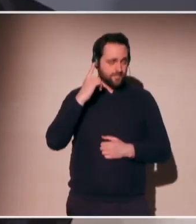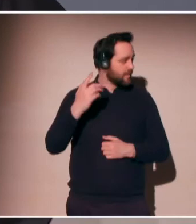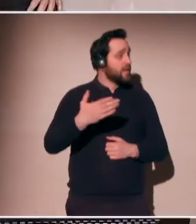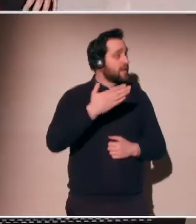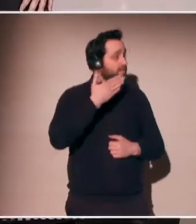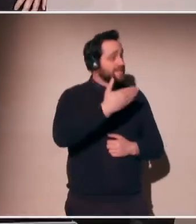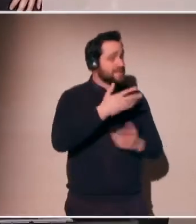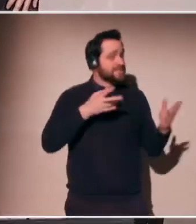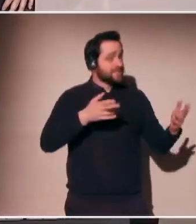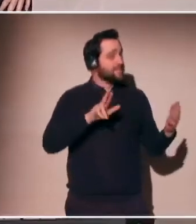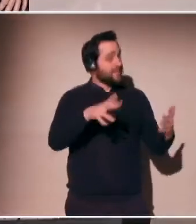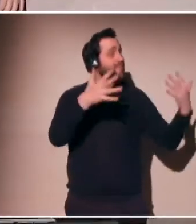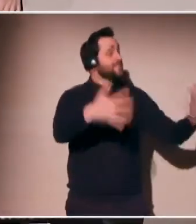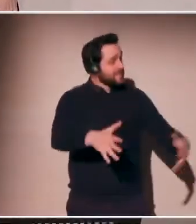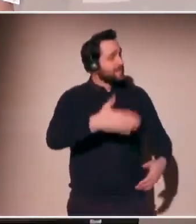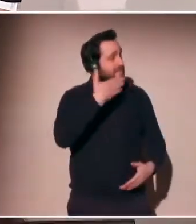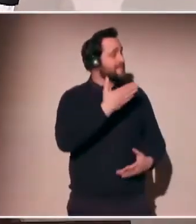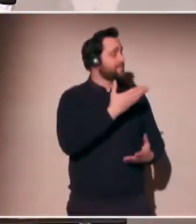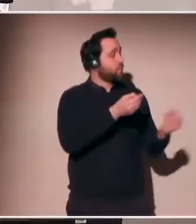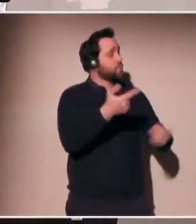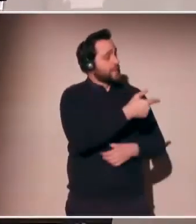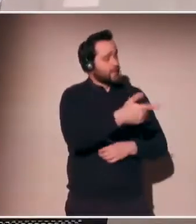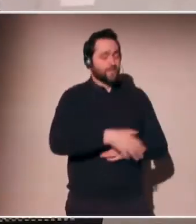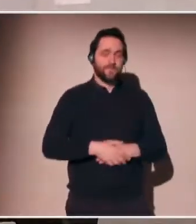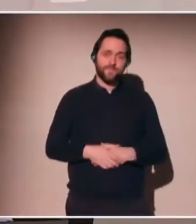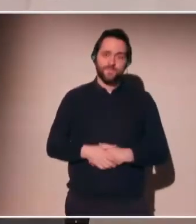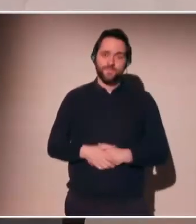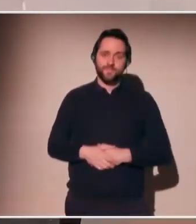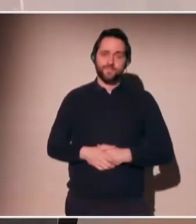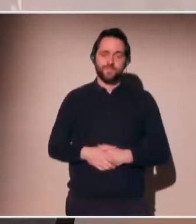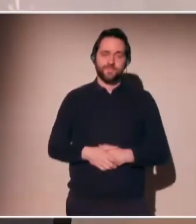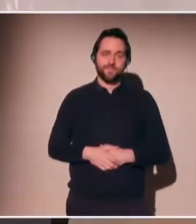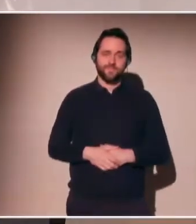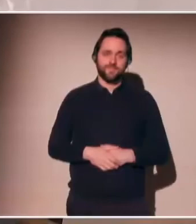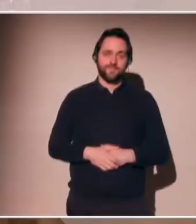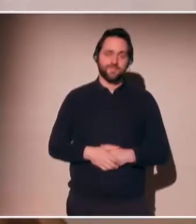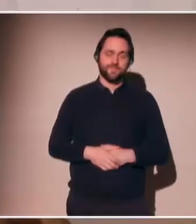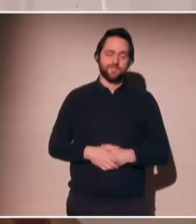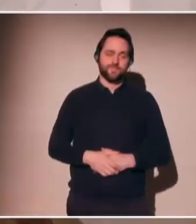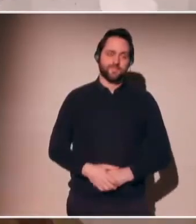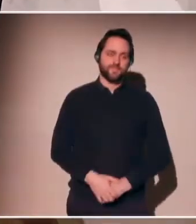touche à sa fin. Merci beaucoup à tous les deux. Thank you, Sam. Thank you.